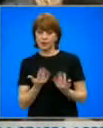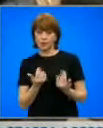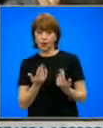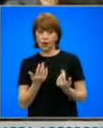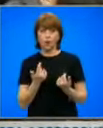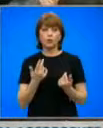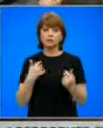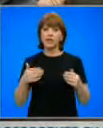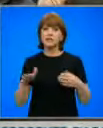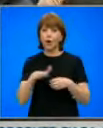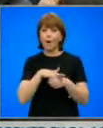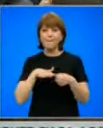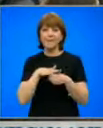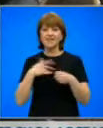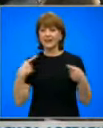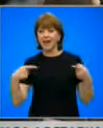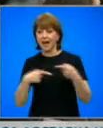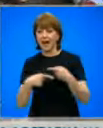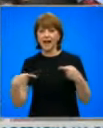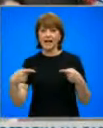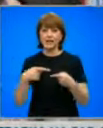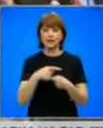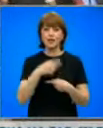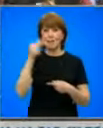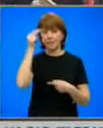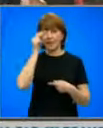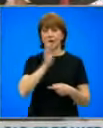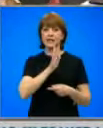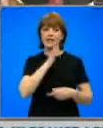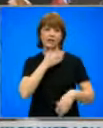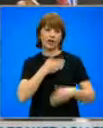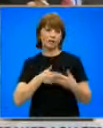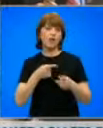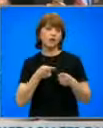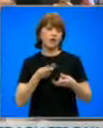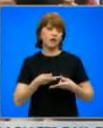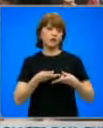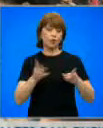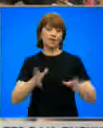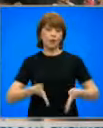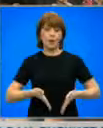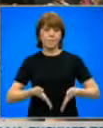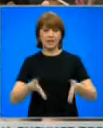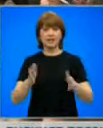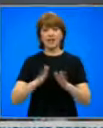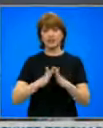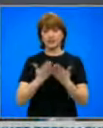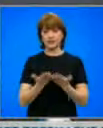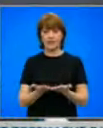изгладят различията по въпросите между България и Северна Македония, което ще отвори път към членството на съседката ни в Европейския